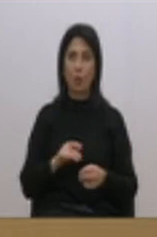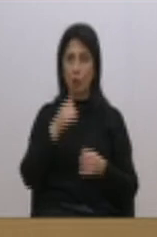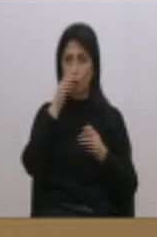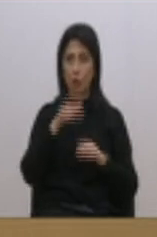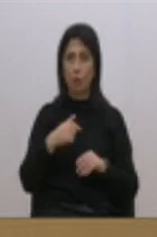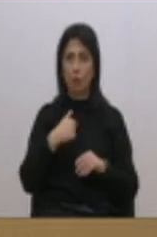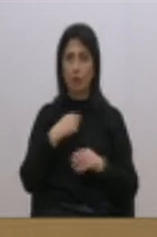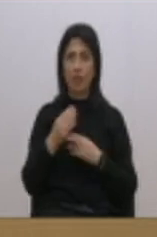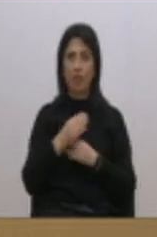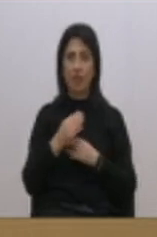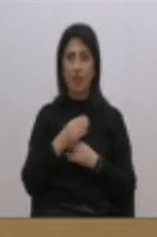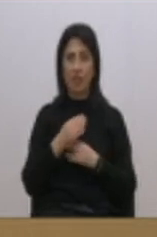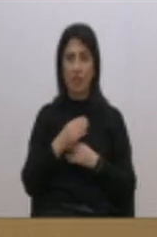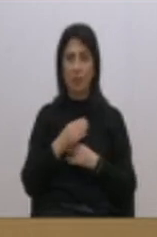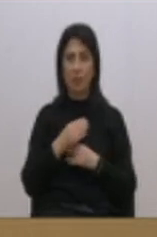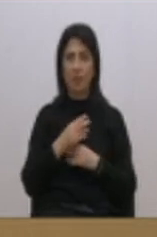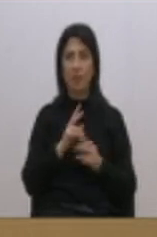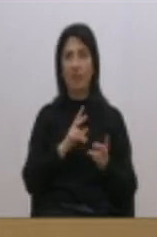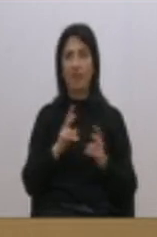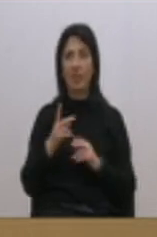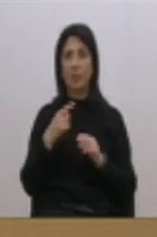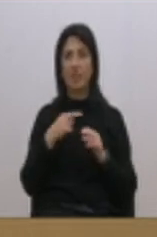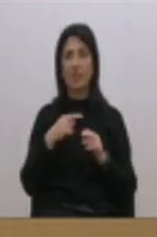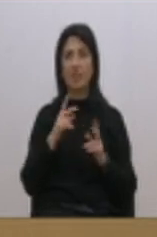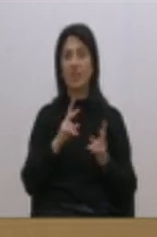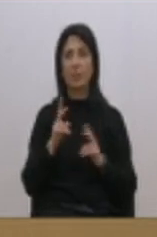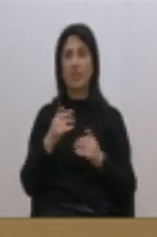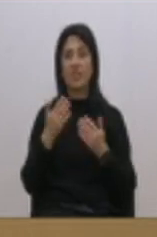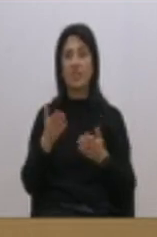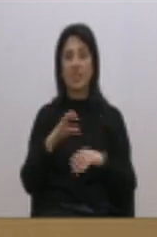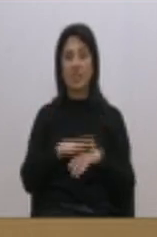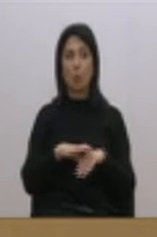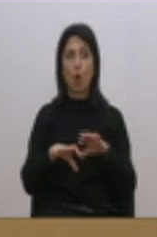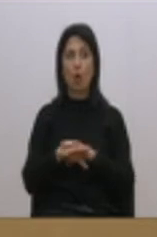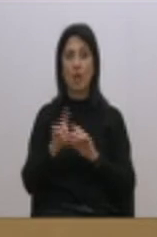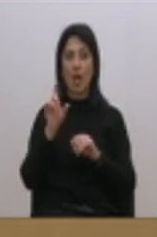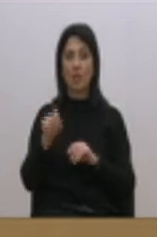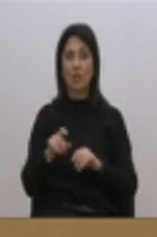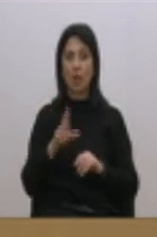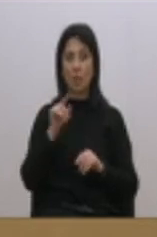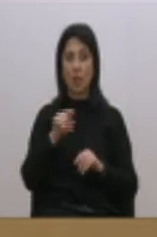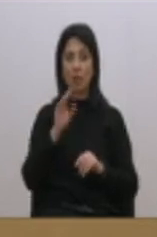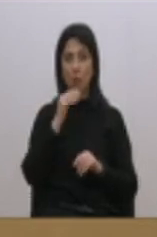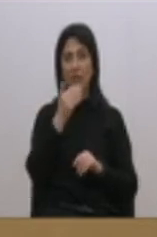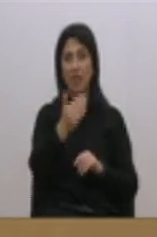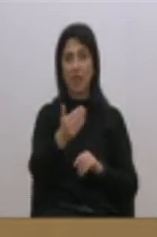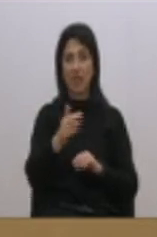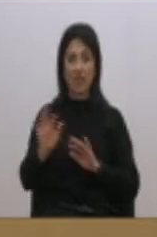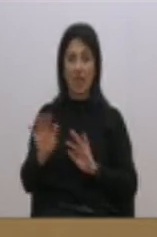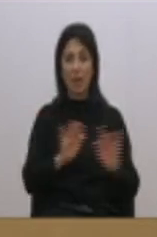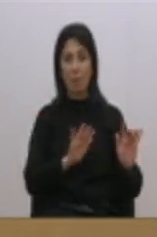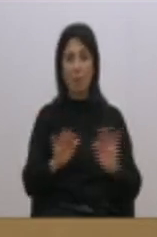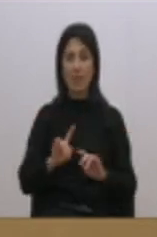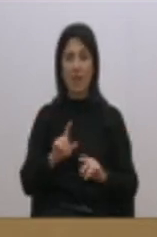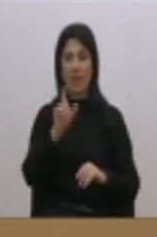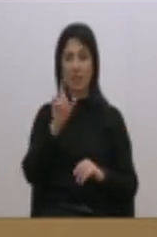chven guakritikebdet. Vinmes gamo, vinmes tvis monis dazakhebis gamo, mashi rodesats tkveni kmedebebia is